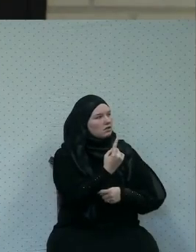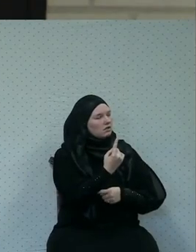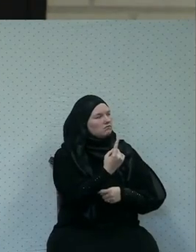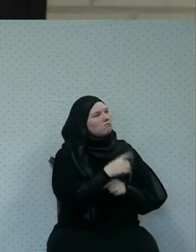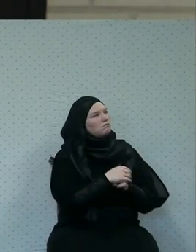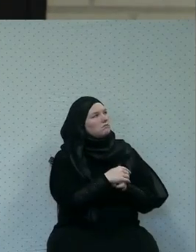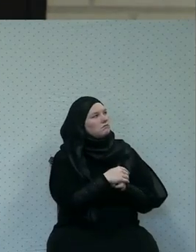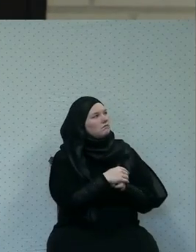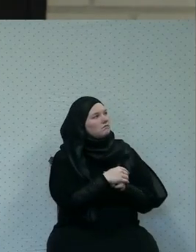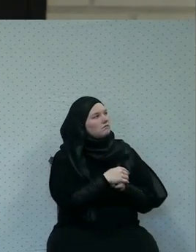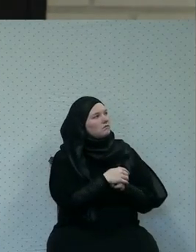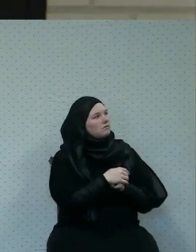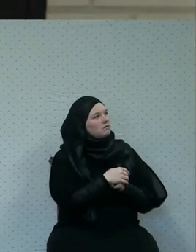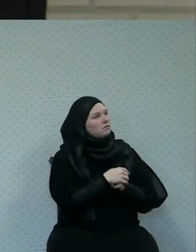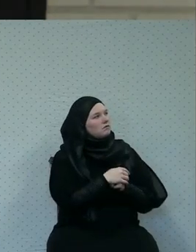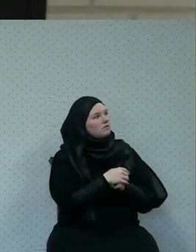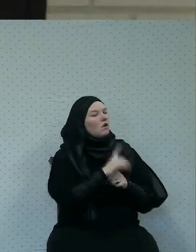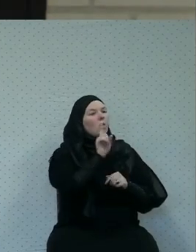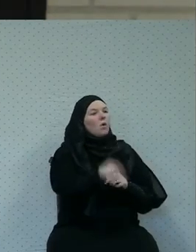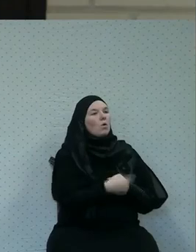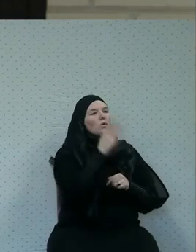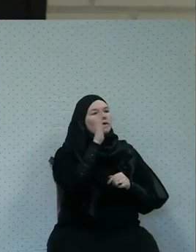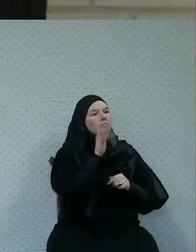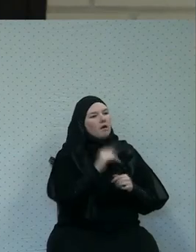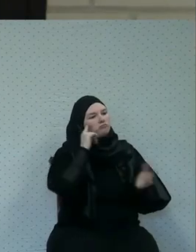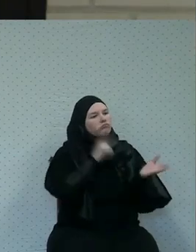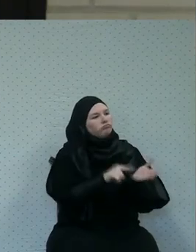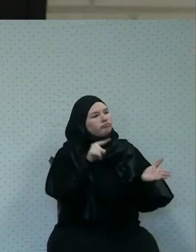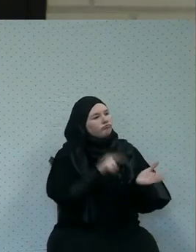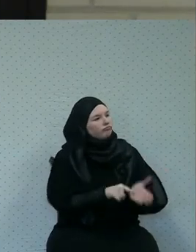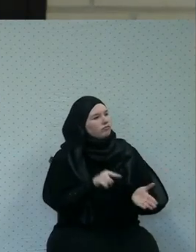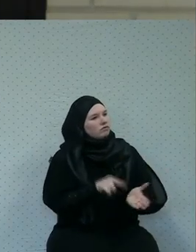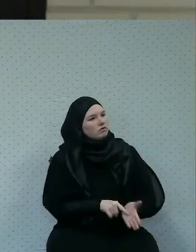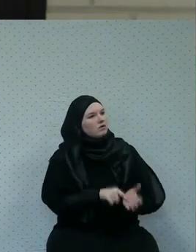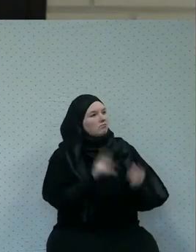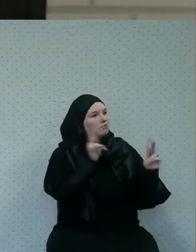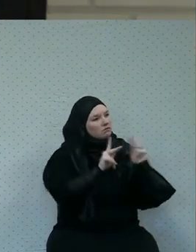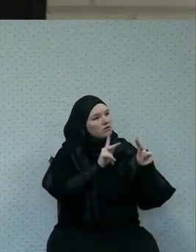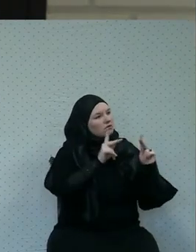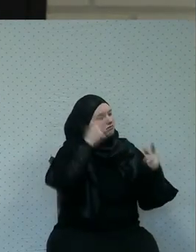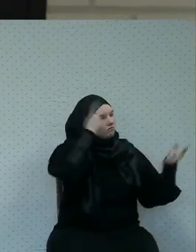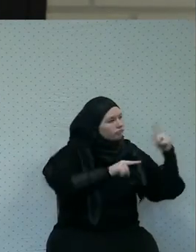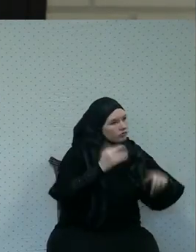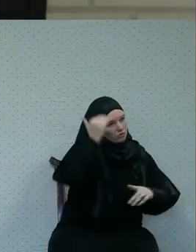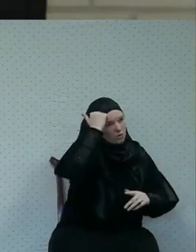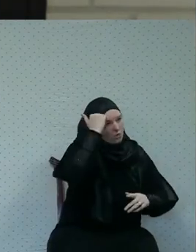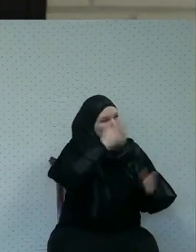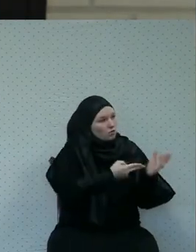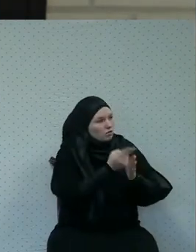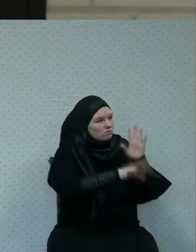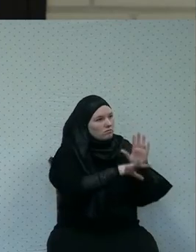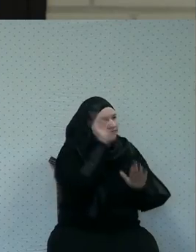other that truth prevails and falsehood is smashed. بَلْ نَقْذِفُ بِالْحَقِّ عَلَى